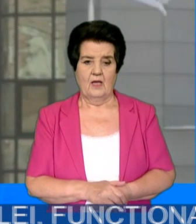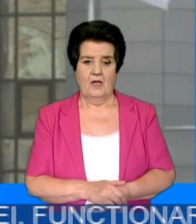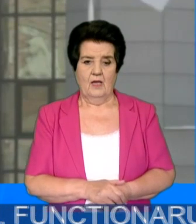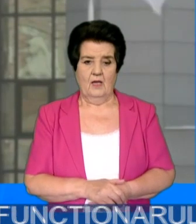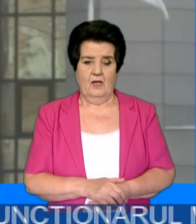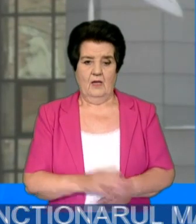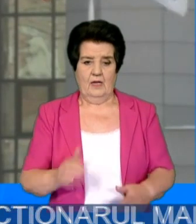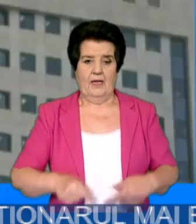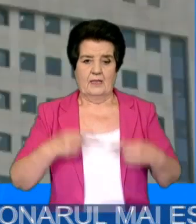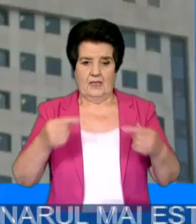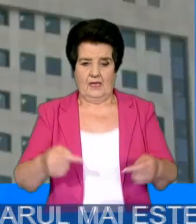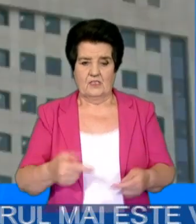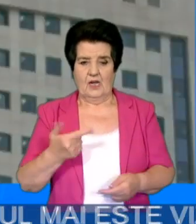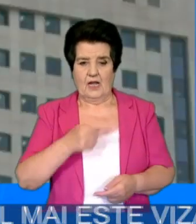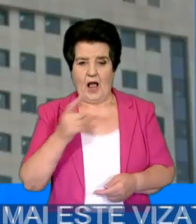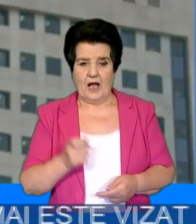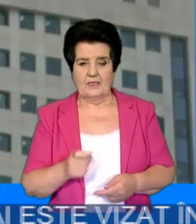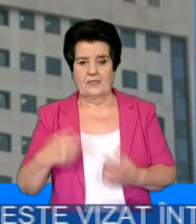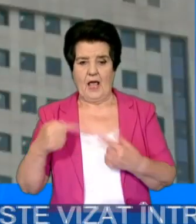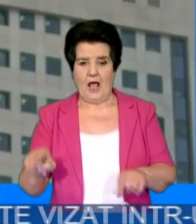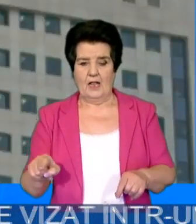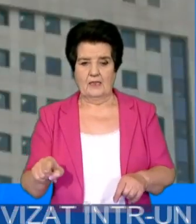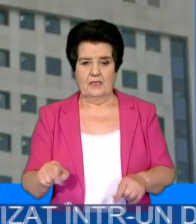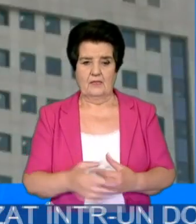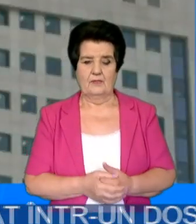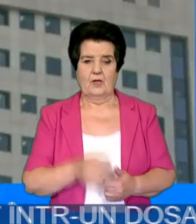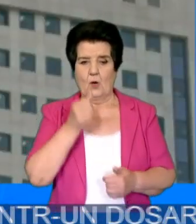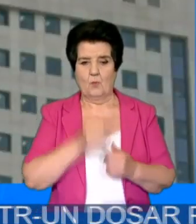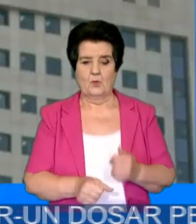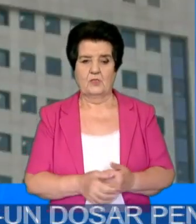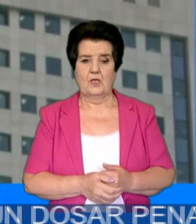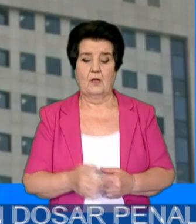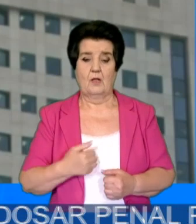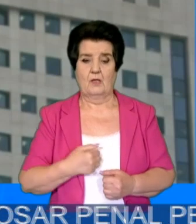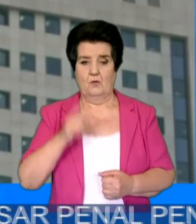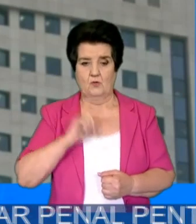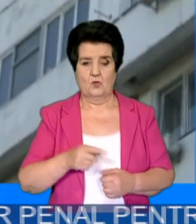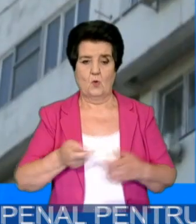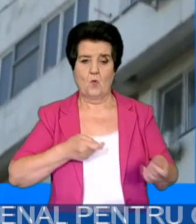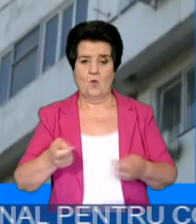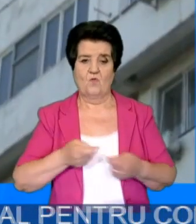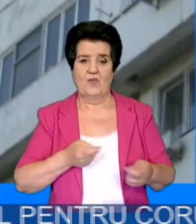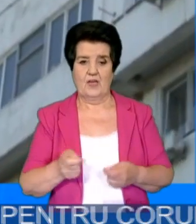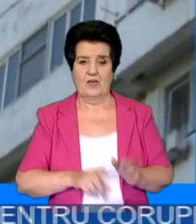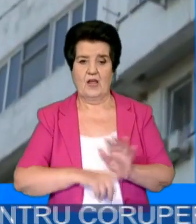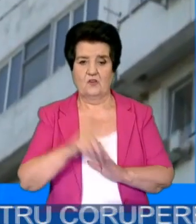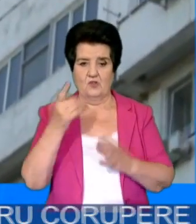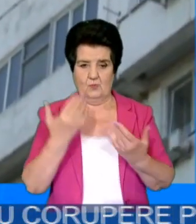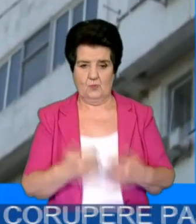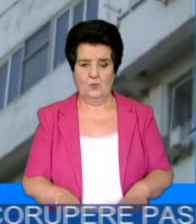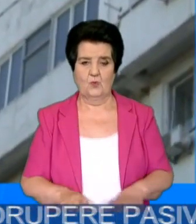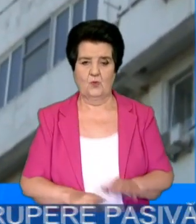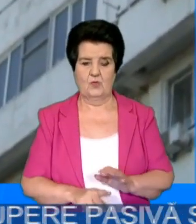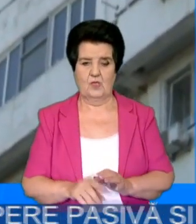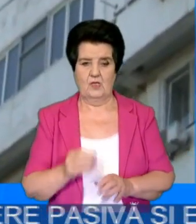această trecere de la gaz la alte tipuri de combustibil. Eu știu că guvernul, dincolo de asta, a început să facă niște